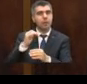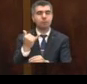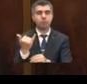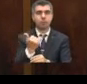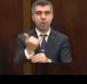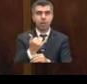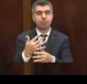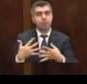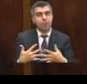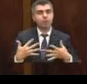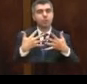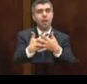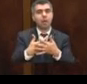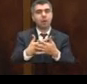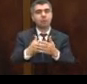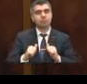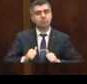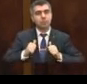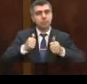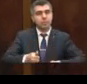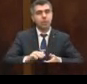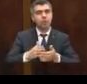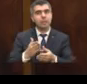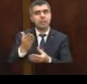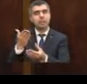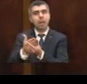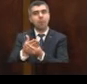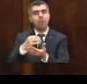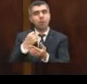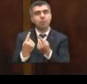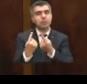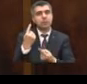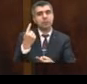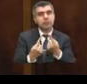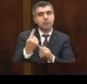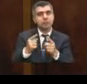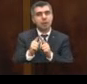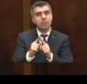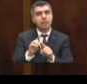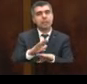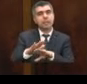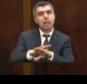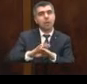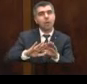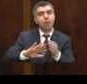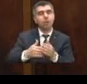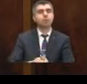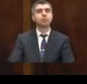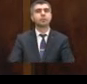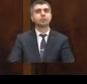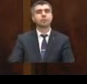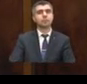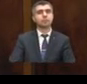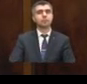والمشاركة المواطنة ومعالجة أسباب العزوف عن المشاركة السياسية وتوفير شروط التنمية العادلة.